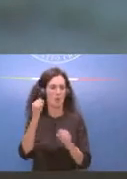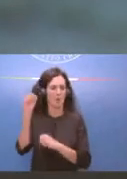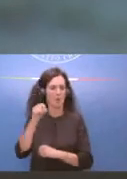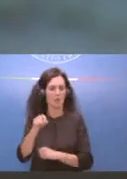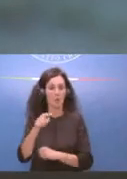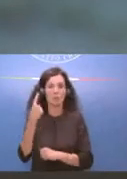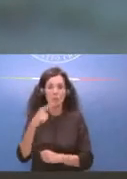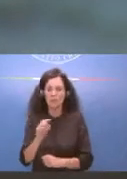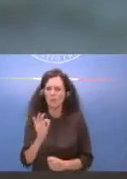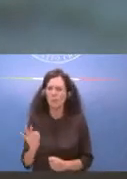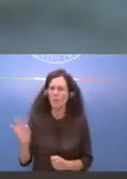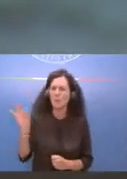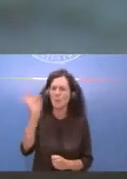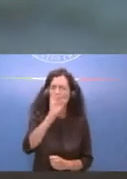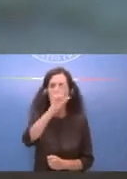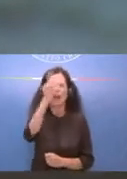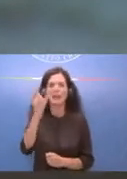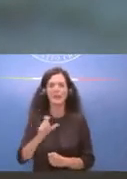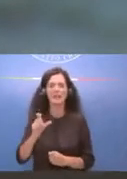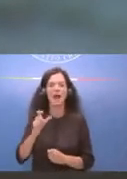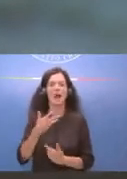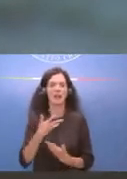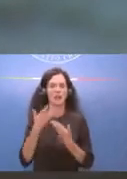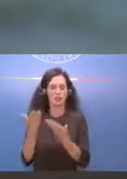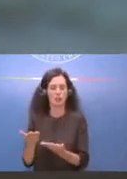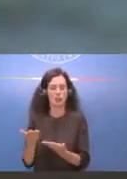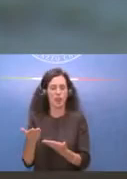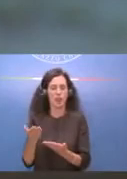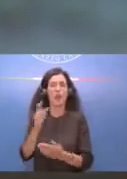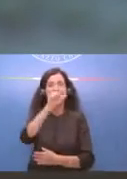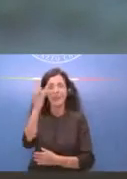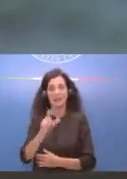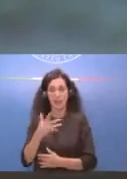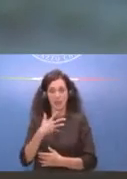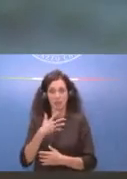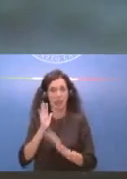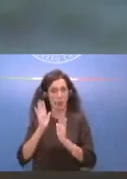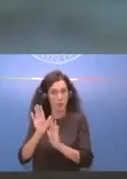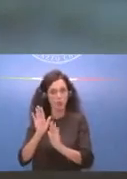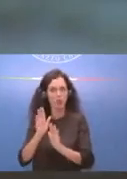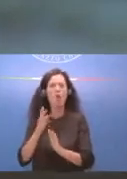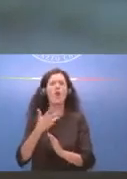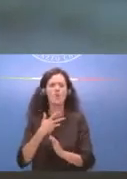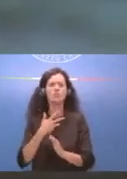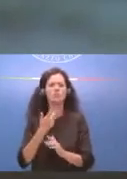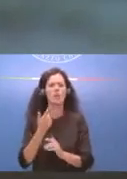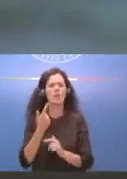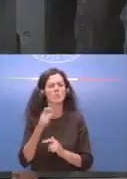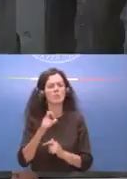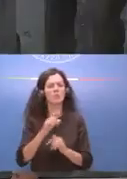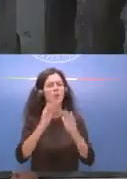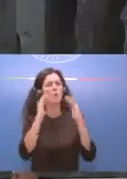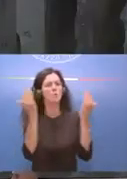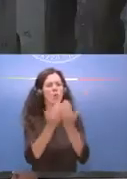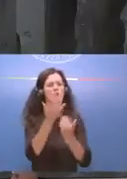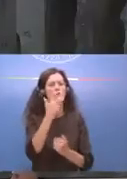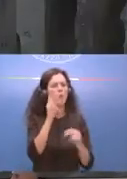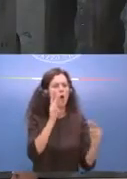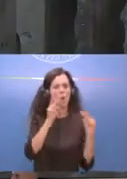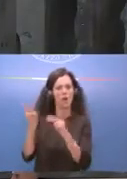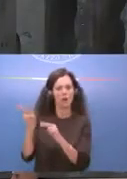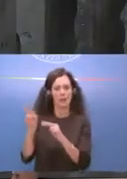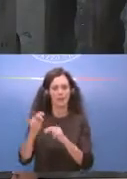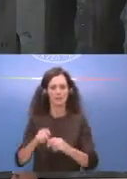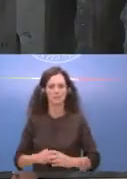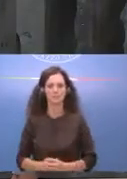che l'italia custodisce per se stessa ma anche per il mondo intero però per chi e